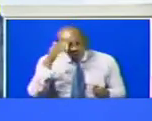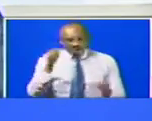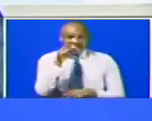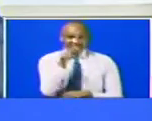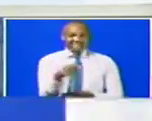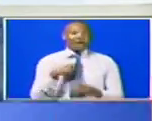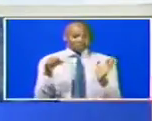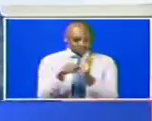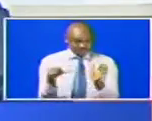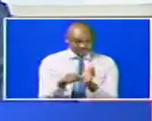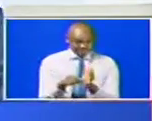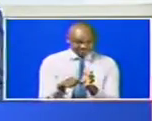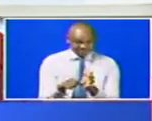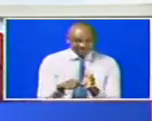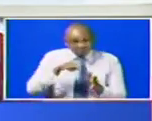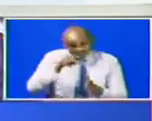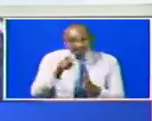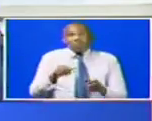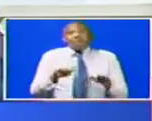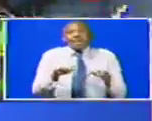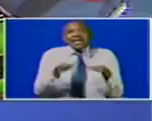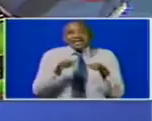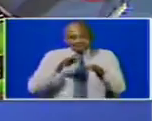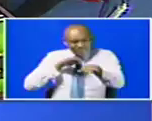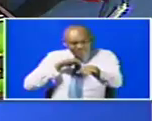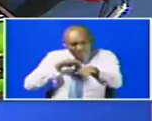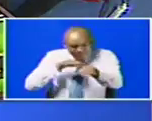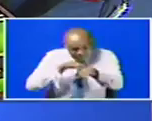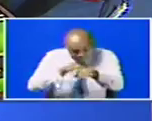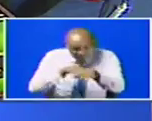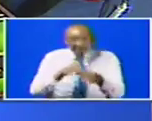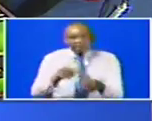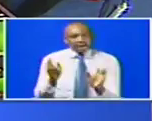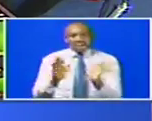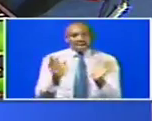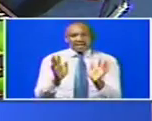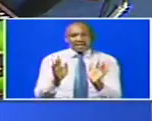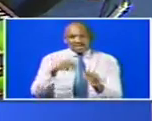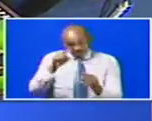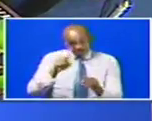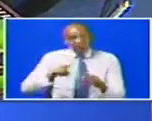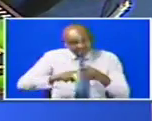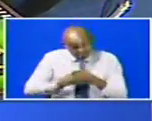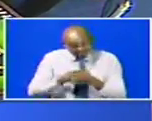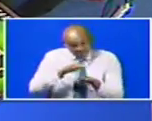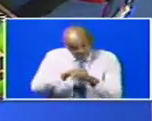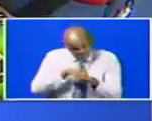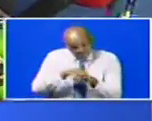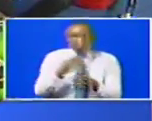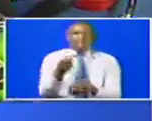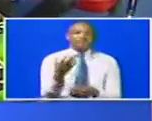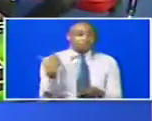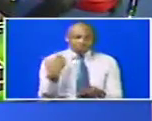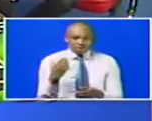liko na shida, hauwezi ngoja until usimamishwe na kitu inabidi uanze kujipanga sahi.